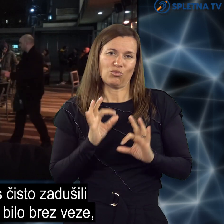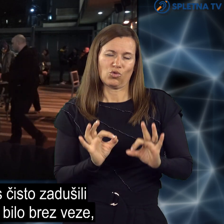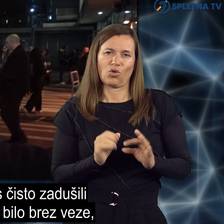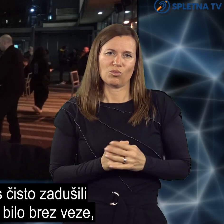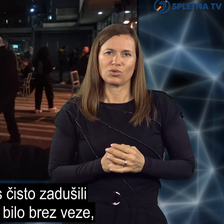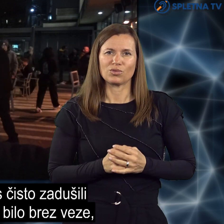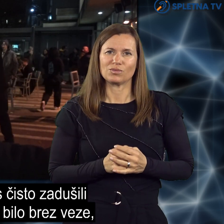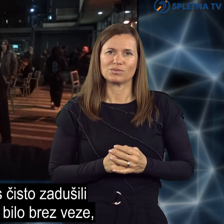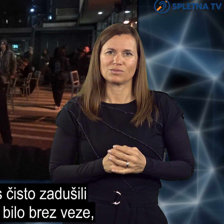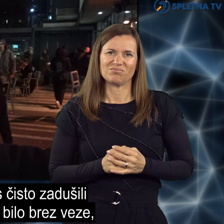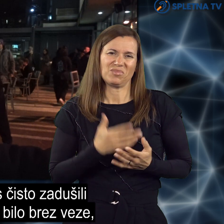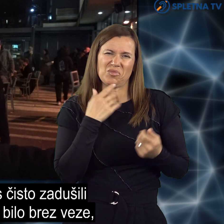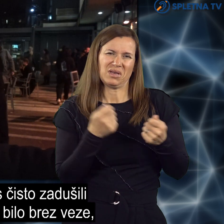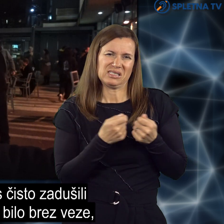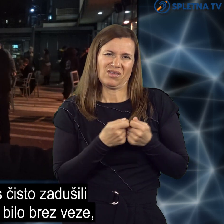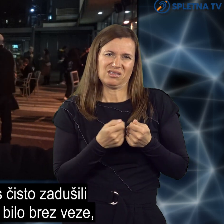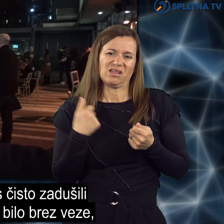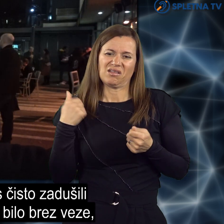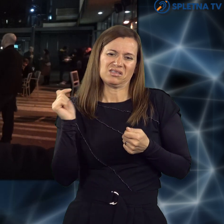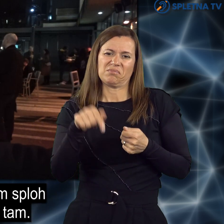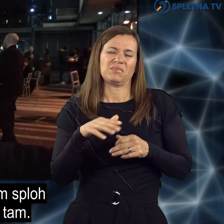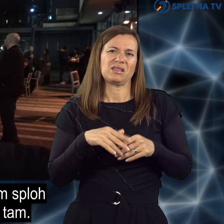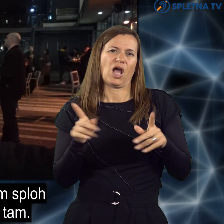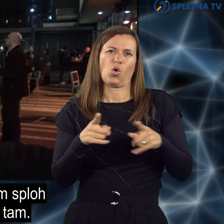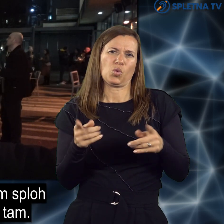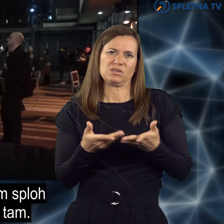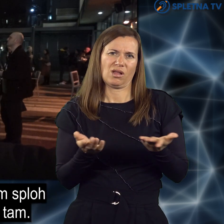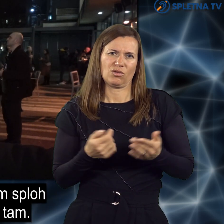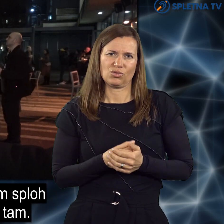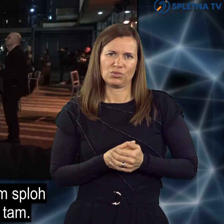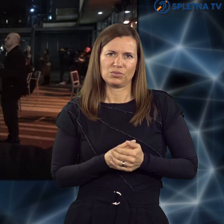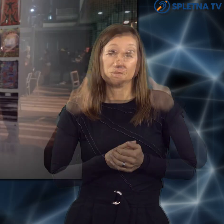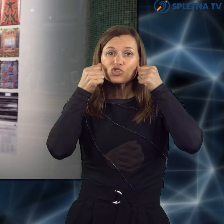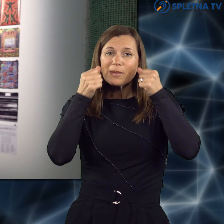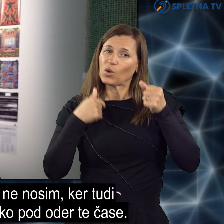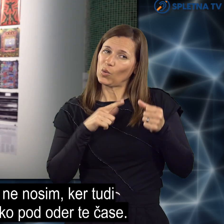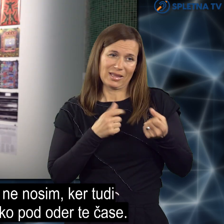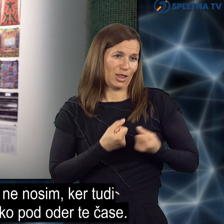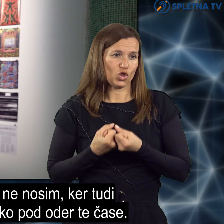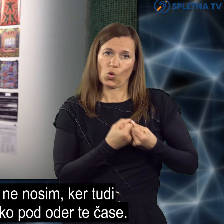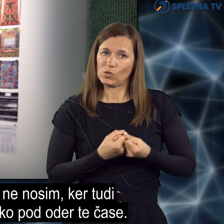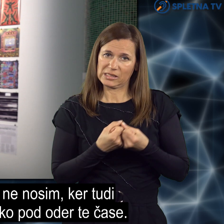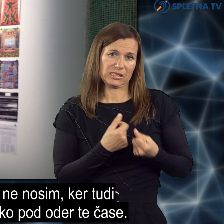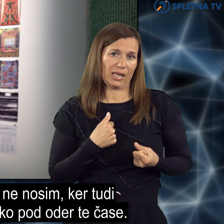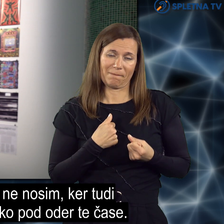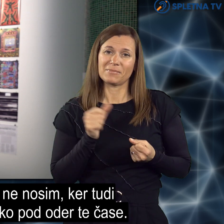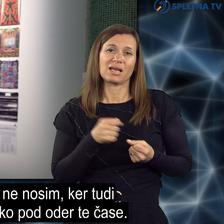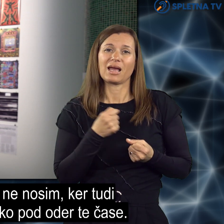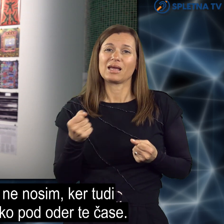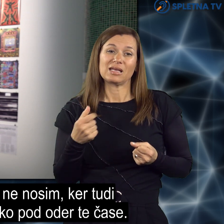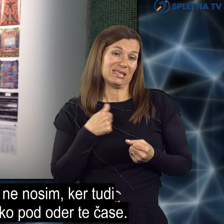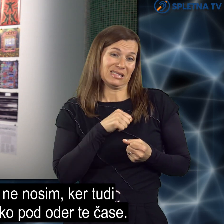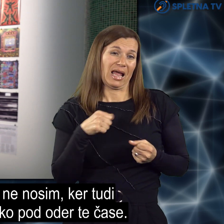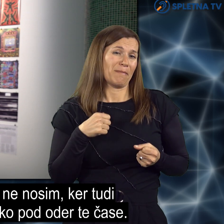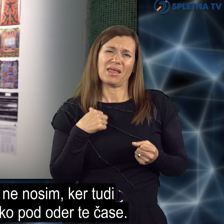zadušili zvok in pa pač je bilo brez veze, da sem sploh bila tam. Načeloma čepkov jaz ne nosim, ker